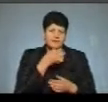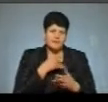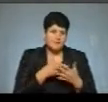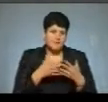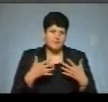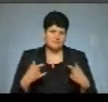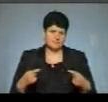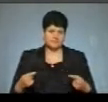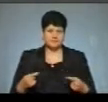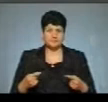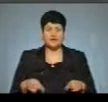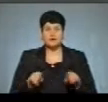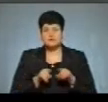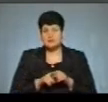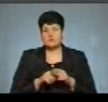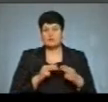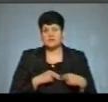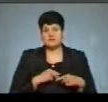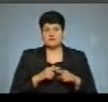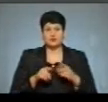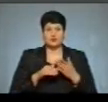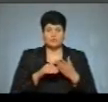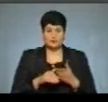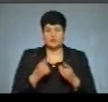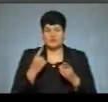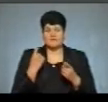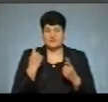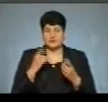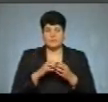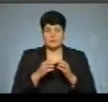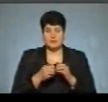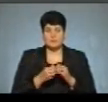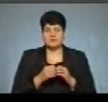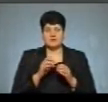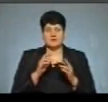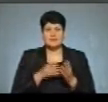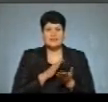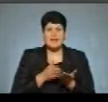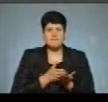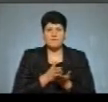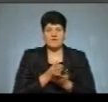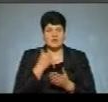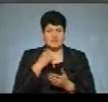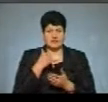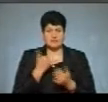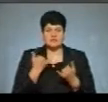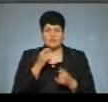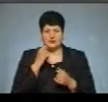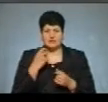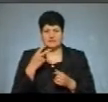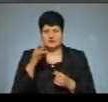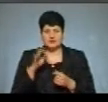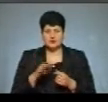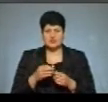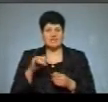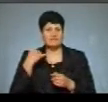інші складові. Так само для працівників швидкої одна з глобальних проблем – це непрофільні виклики. Зараз в Україні близько 20%